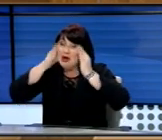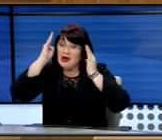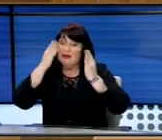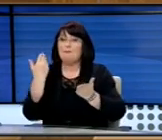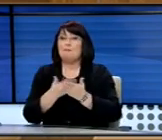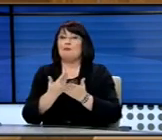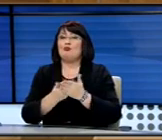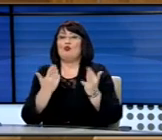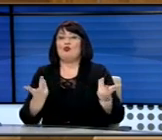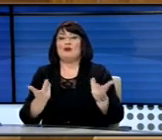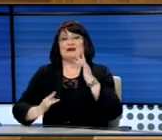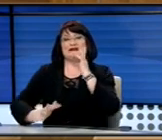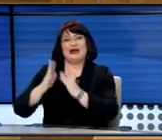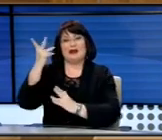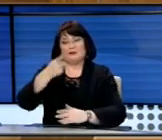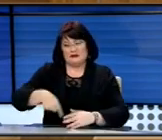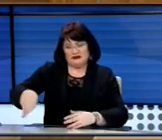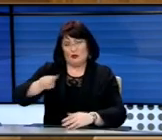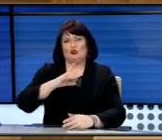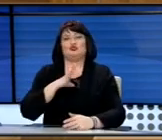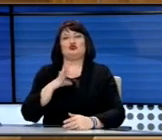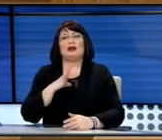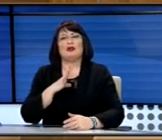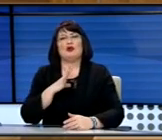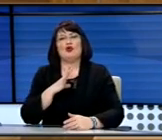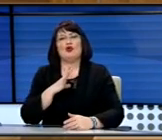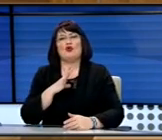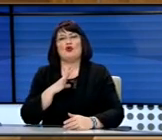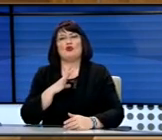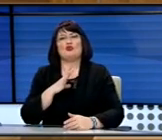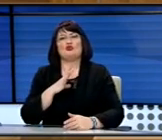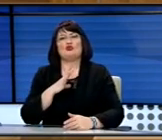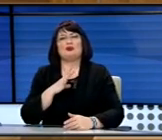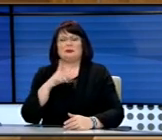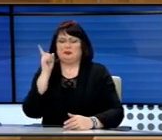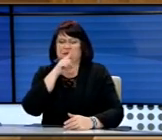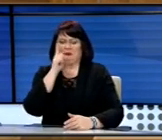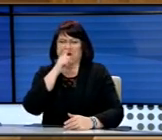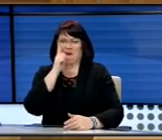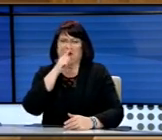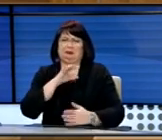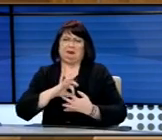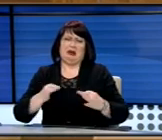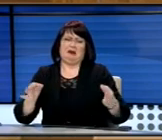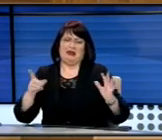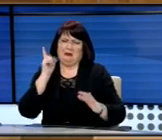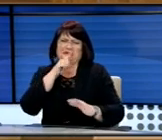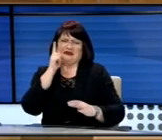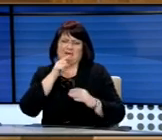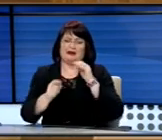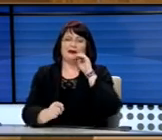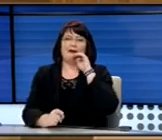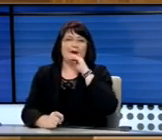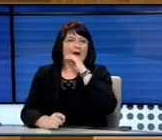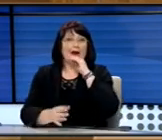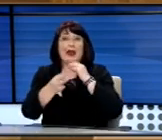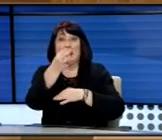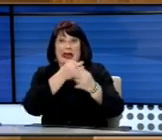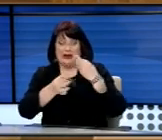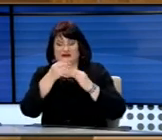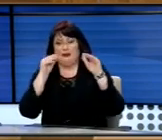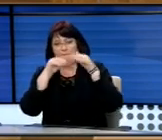ότι η ανάπτυξη για όλους είναι πολύ μεγάλο παραμύθι. Οι επενδύσεις στις οποίες